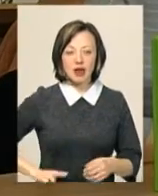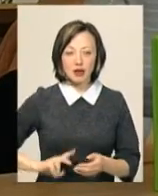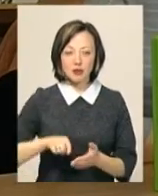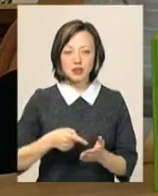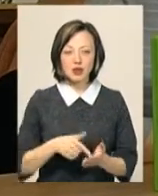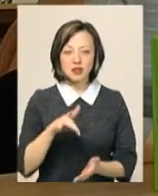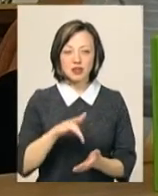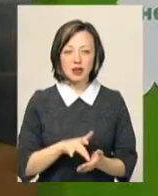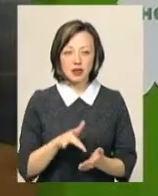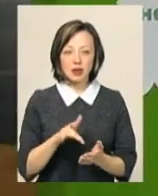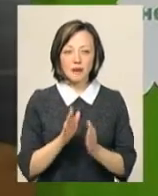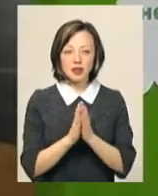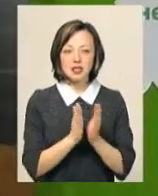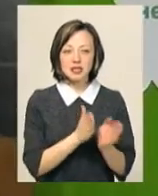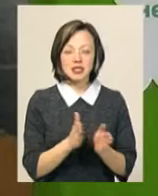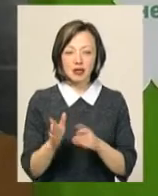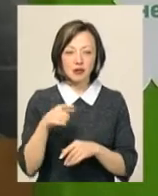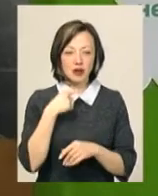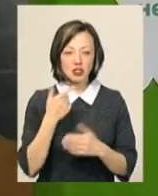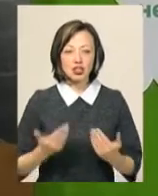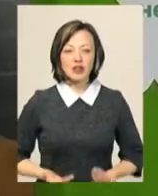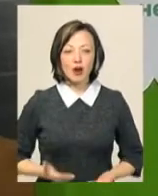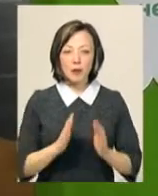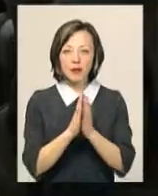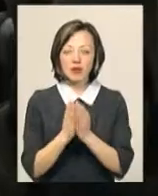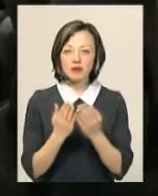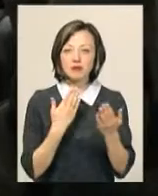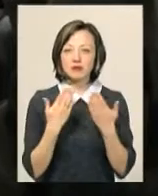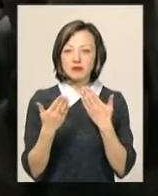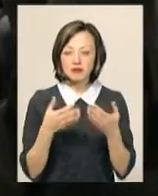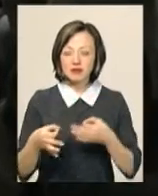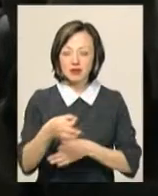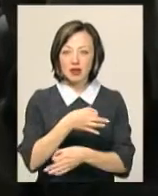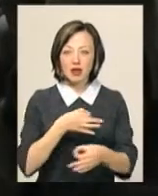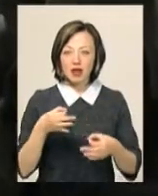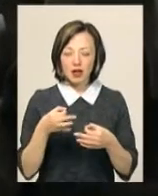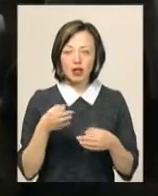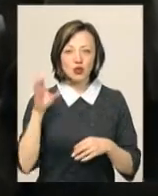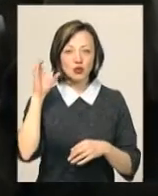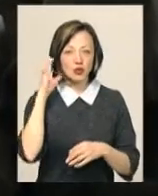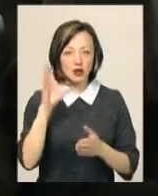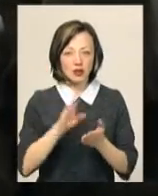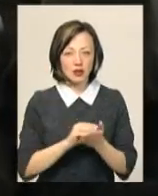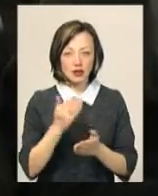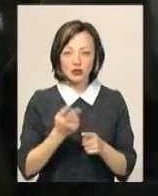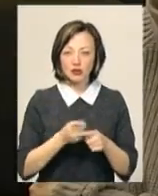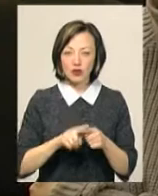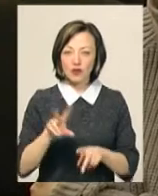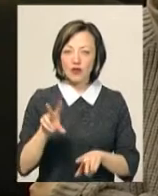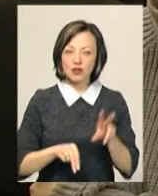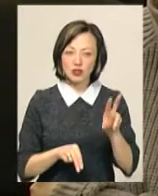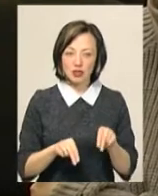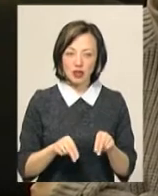міської централізованої бібліотечної системи каже, жива бібліотека вчить вести діалог, підтримувати розмову та слухати співрозмовника. Бо цього, вважає